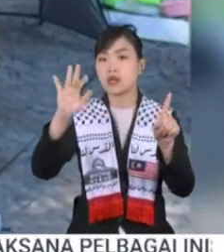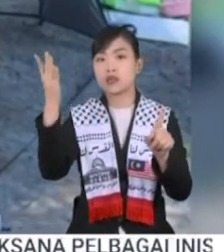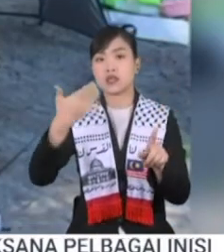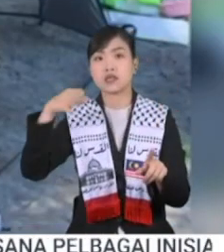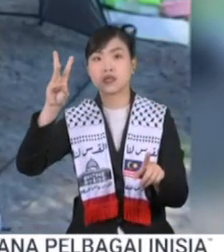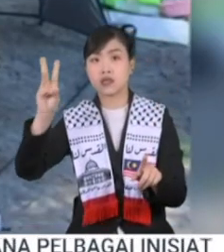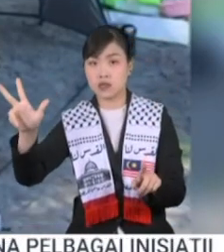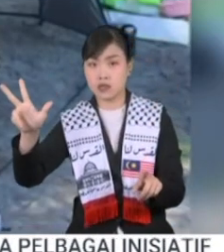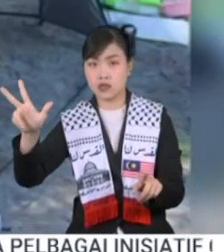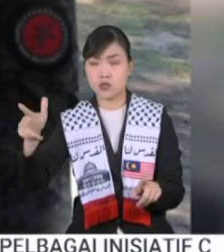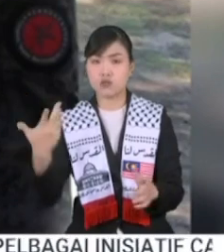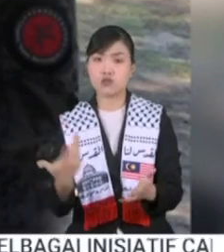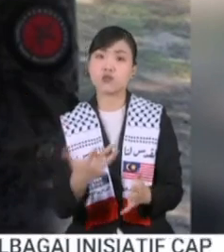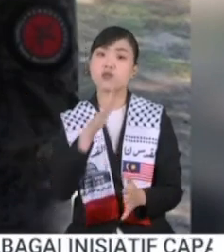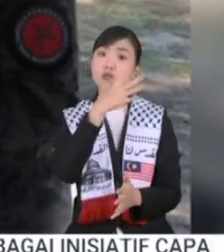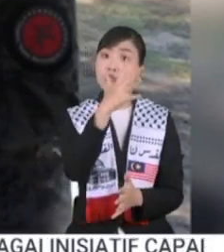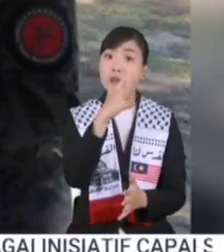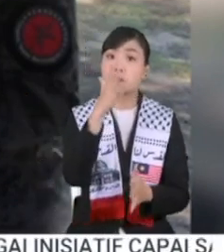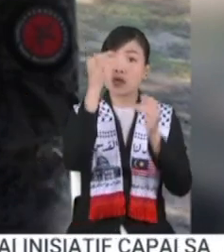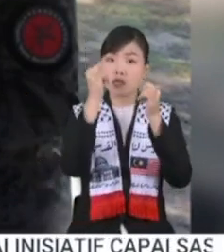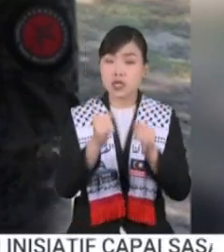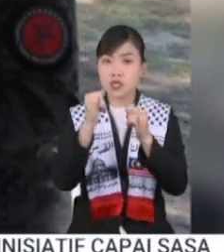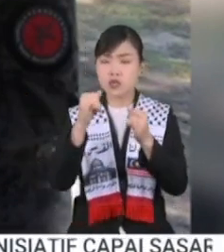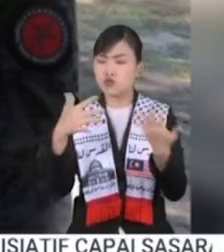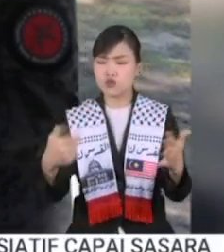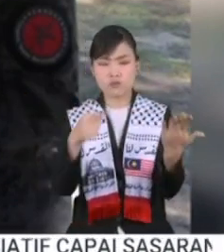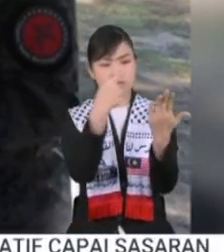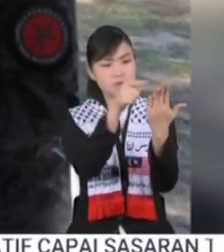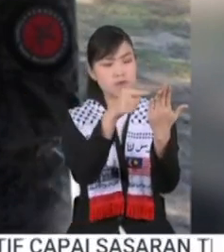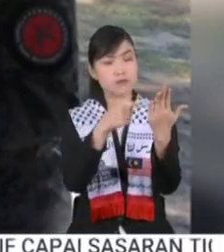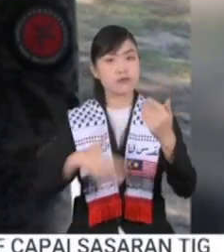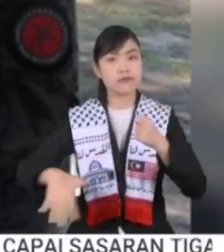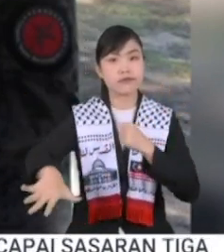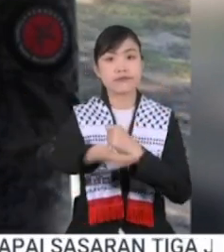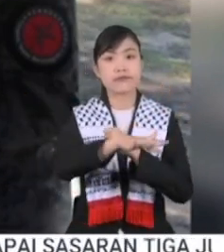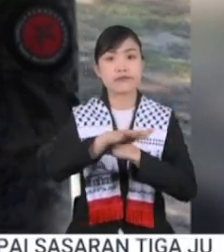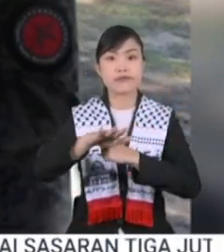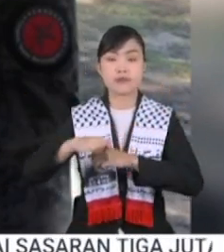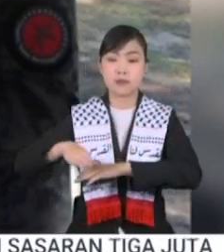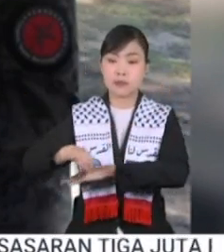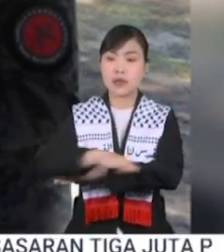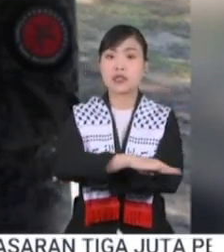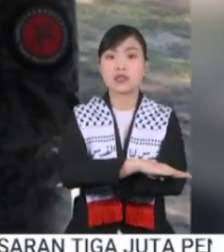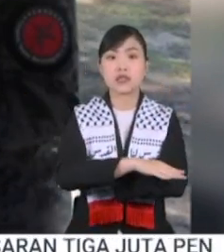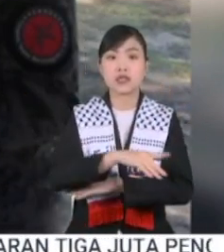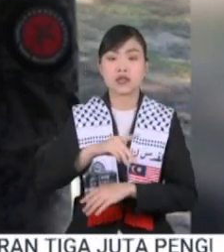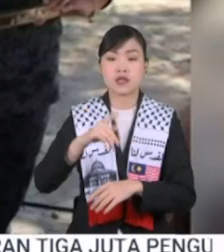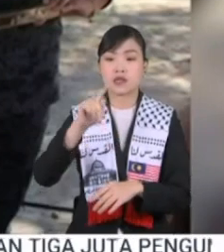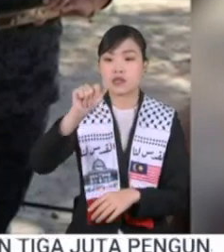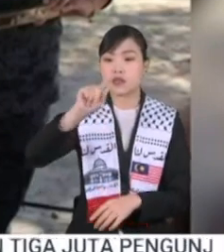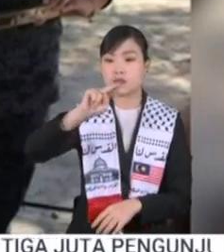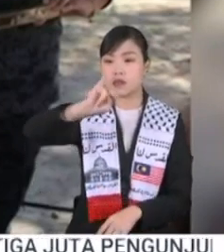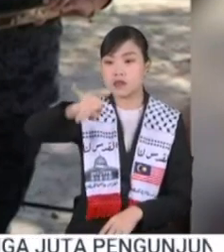1959-63. Mereka antara 15 individu yang telah diperiksa sekitar kawasan Pantai Tanjung Batu.